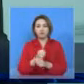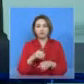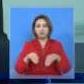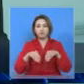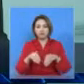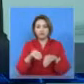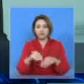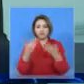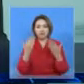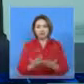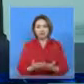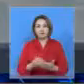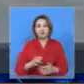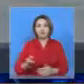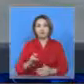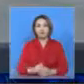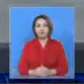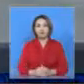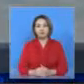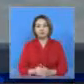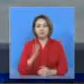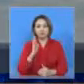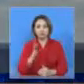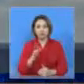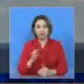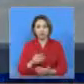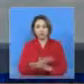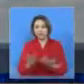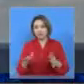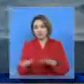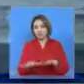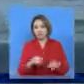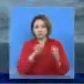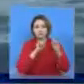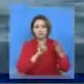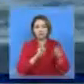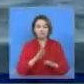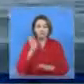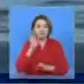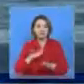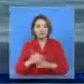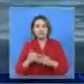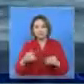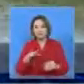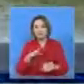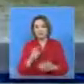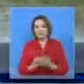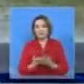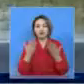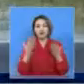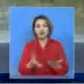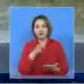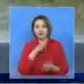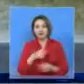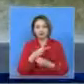высажены в населенных пунктах. Кроме того, будет предпринято ряд мер в области защиты водных и земельных ресурсов. И в настоящее